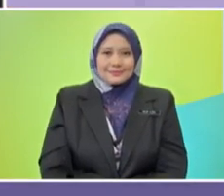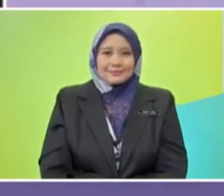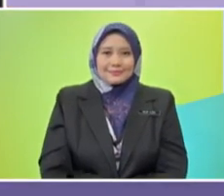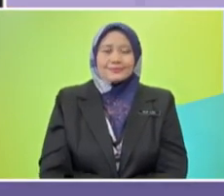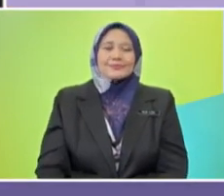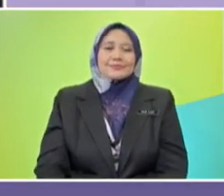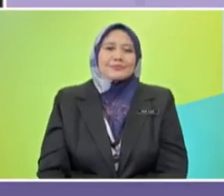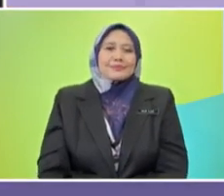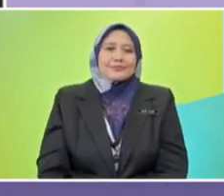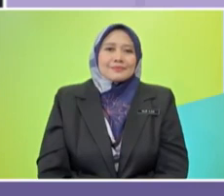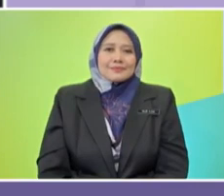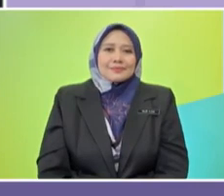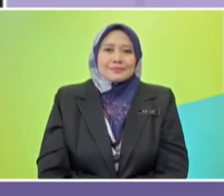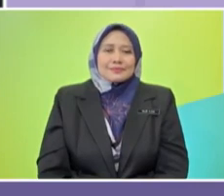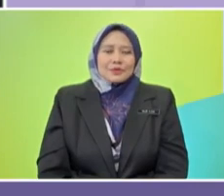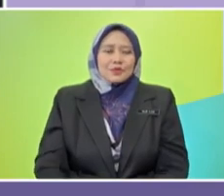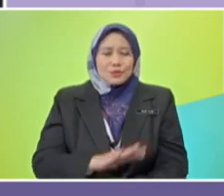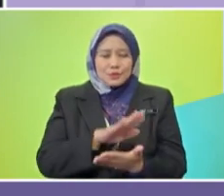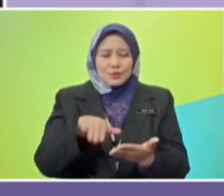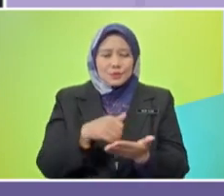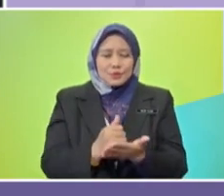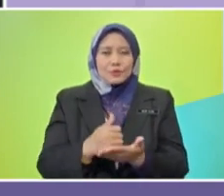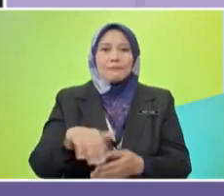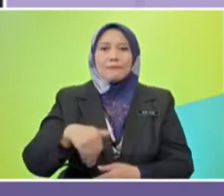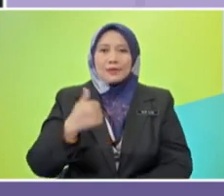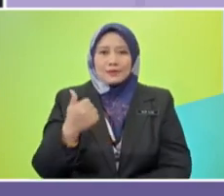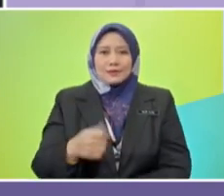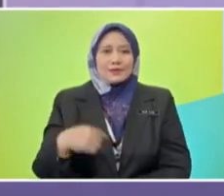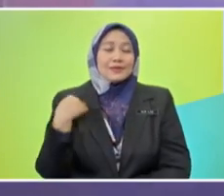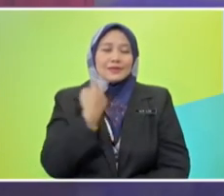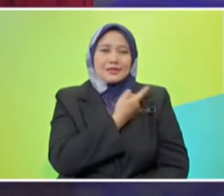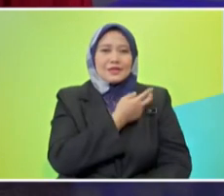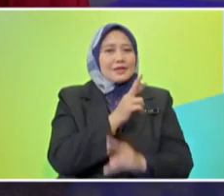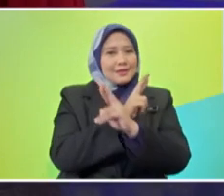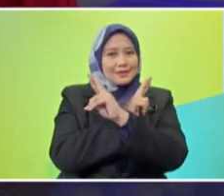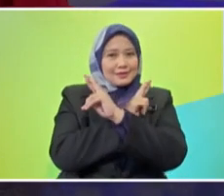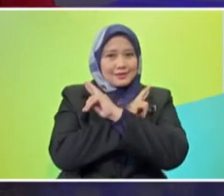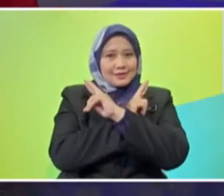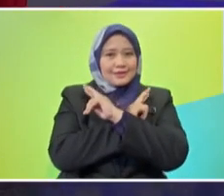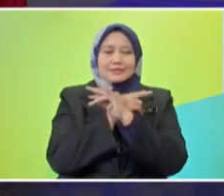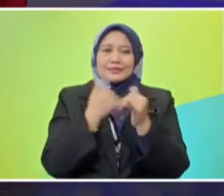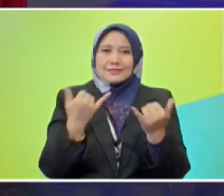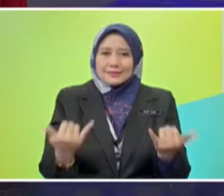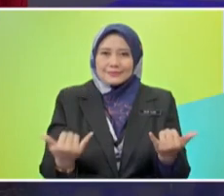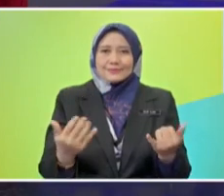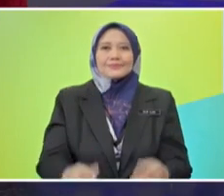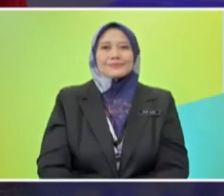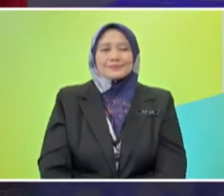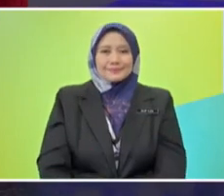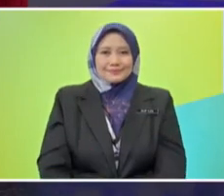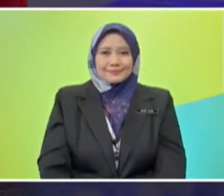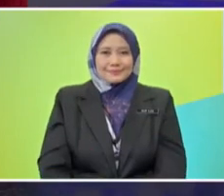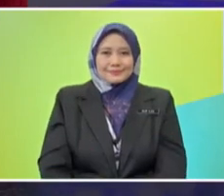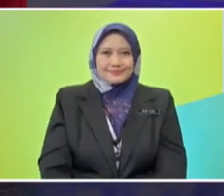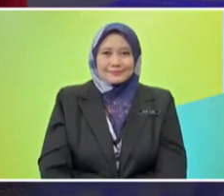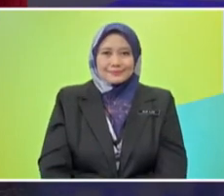Baiklah. Yeah. Oi, bersemangat betul adik-adik abang kat rumah ni. Baiklah. Cikgu, kita rehat seketika cikgu. Kita rehat. Kita kembali selepas ini. Teruskan menonton